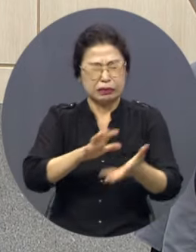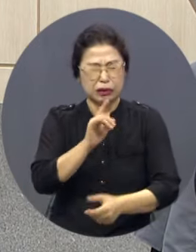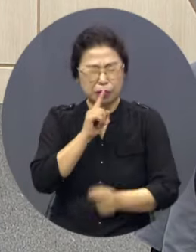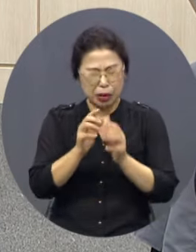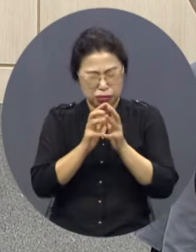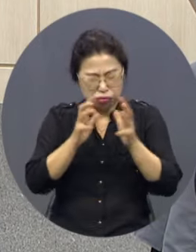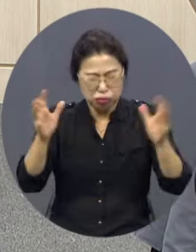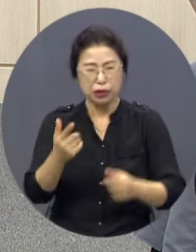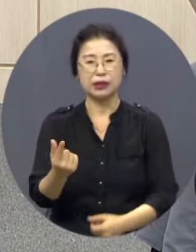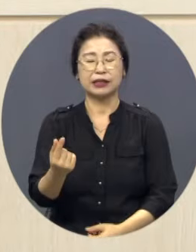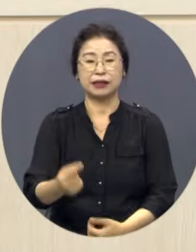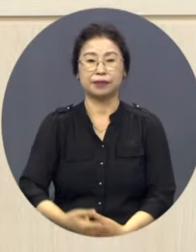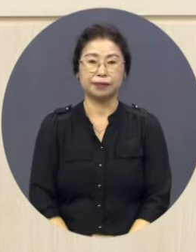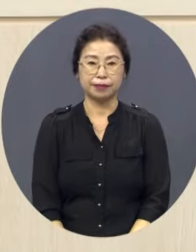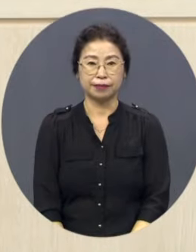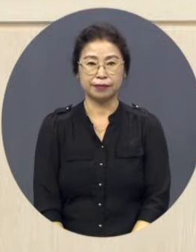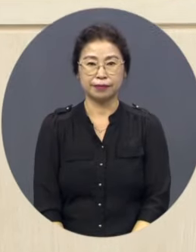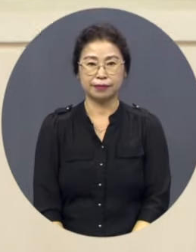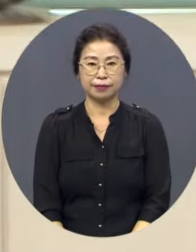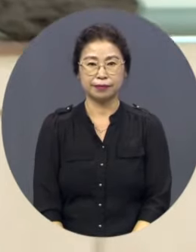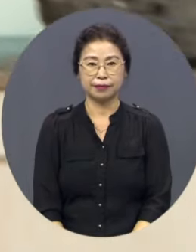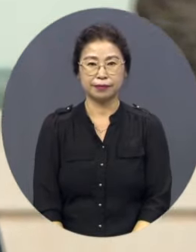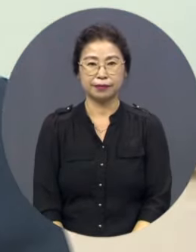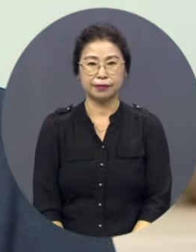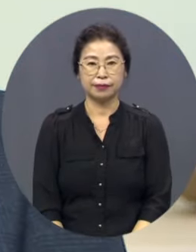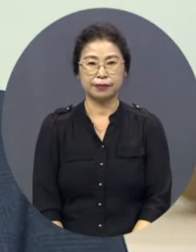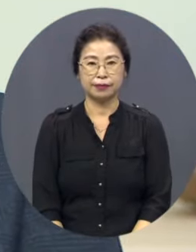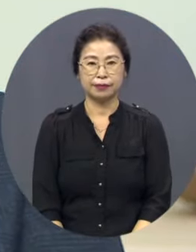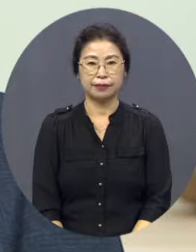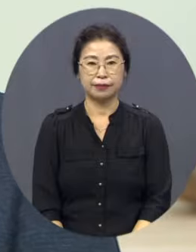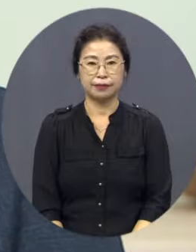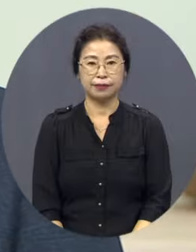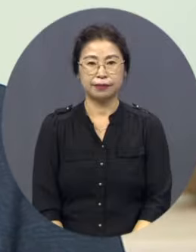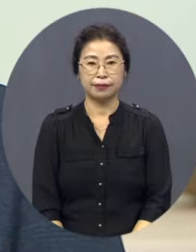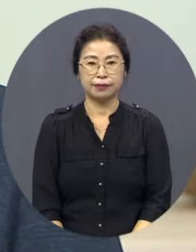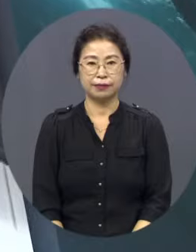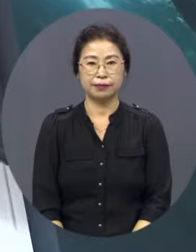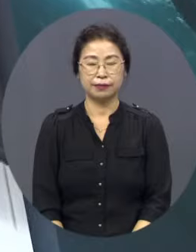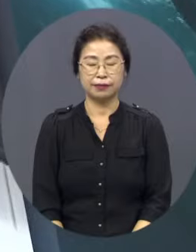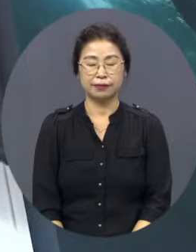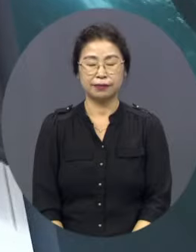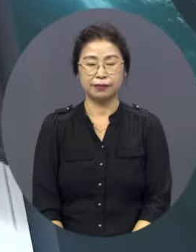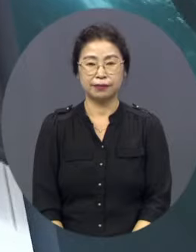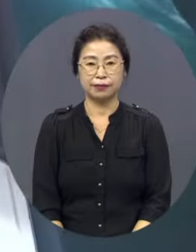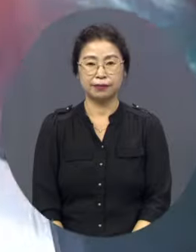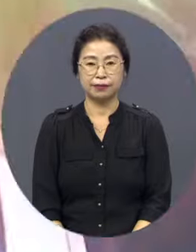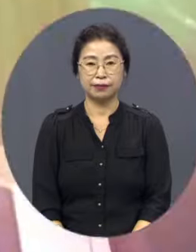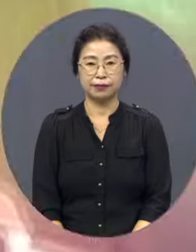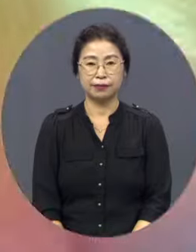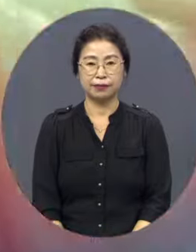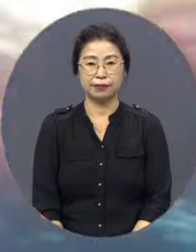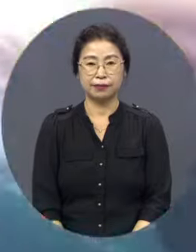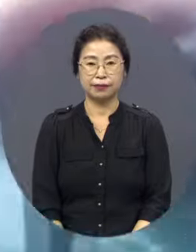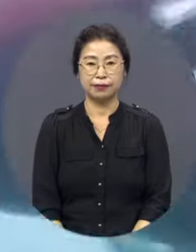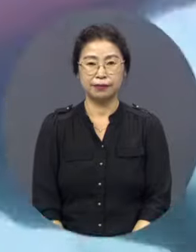이어질 것으로 보입니다. MBC 뉴스 조인우입니다.